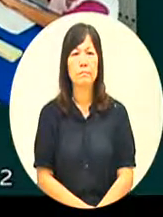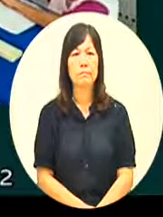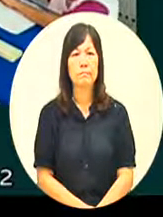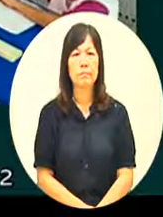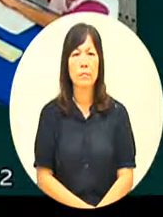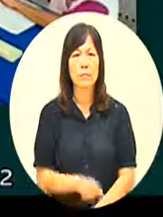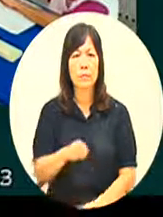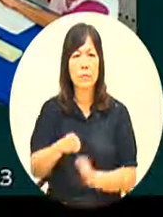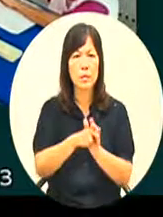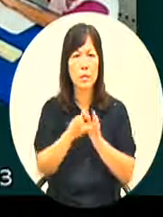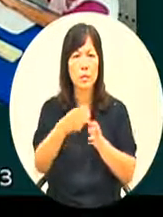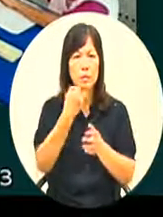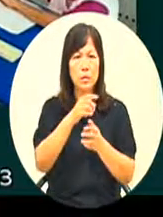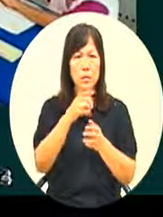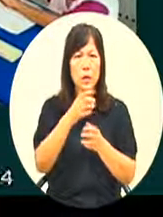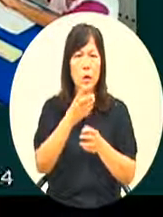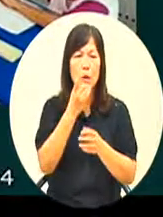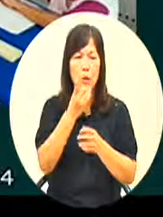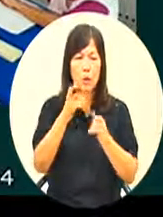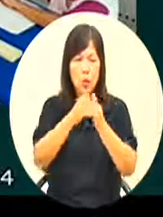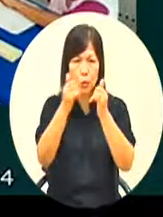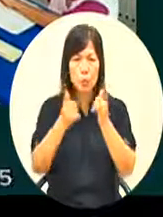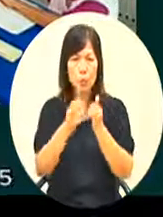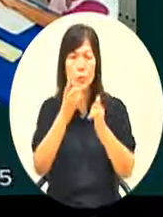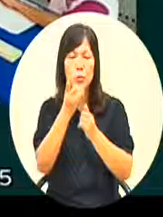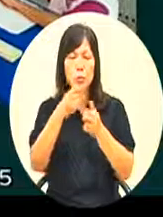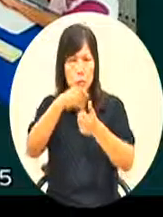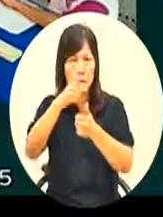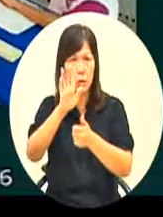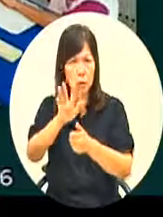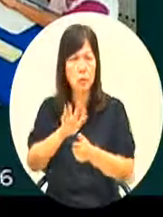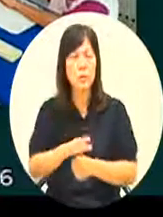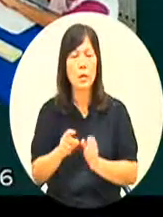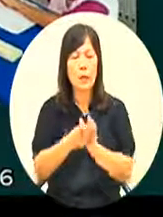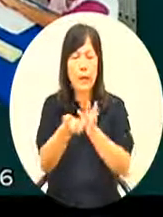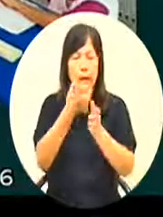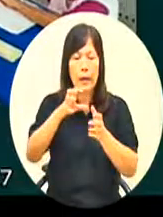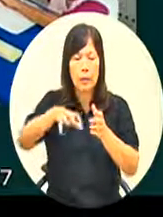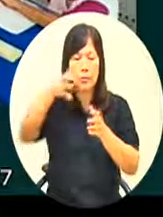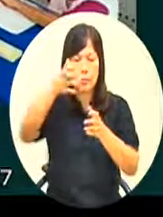那这是足以教学。那刚才局长在答复